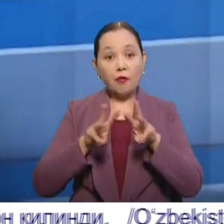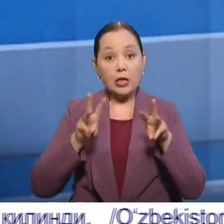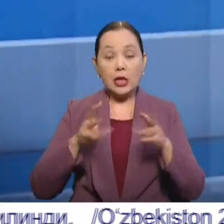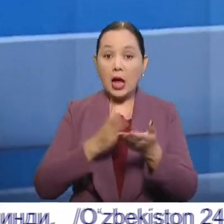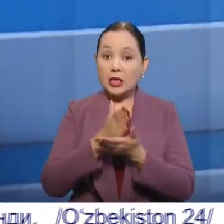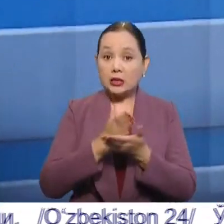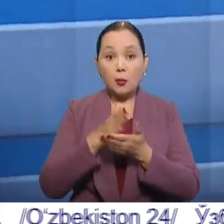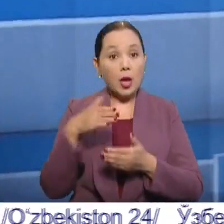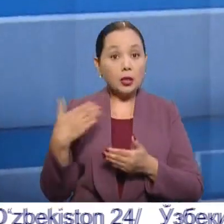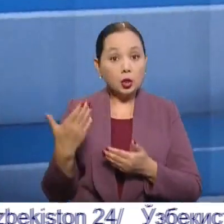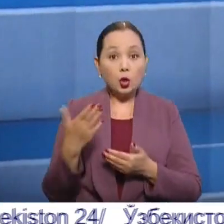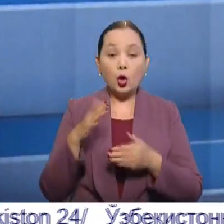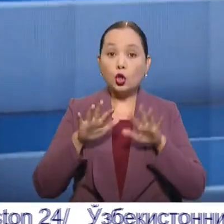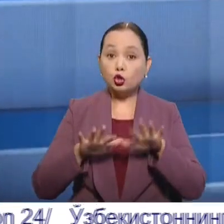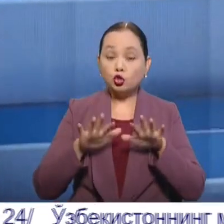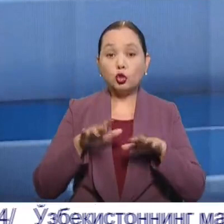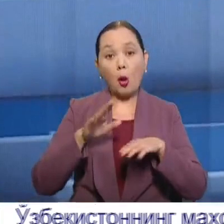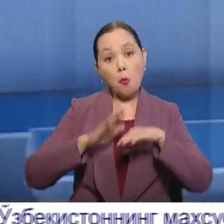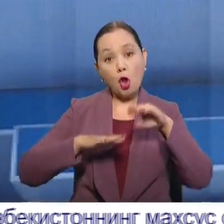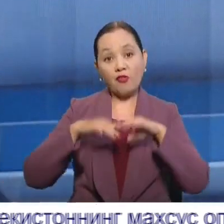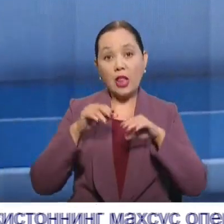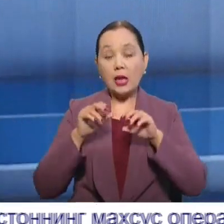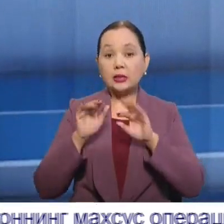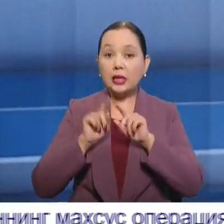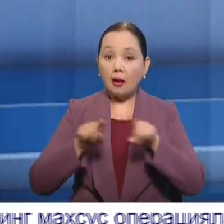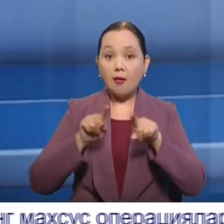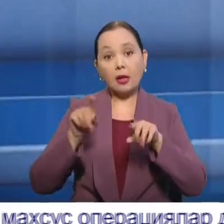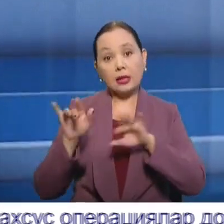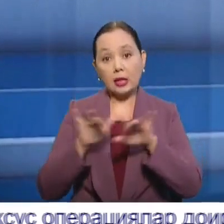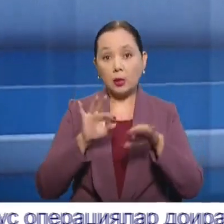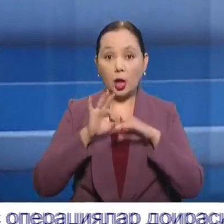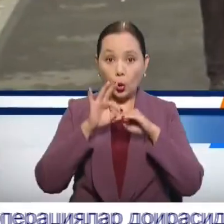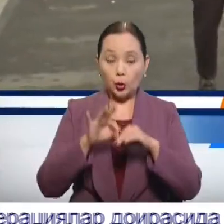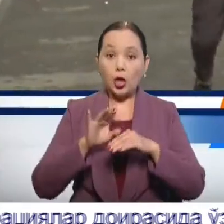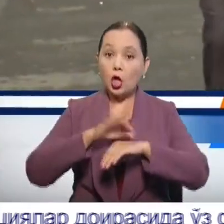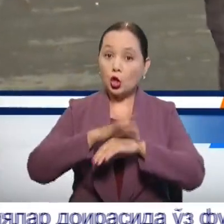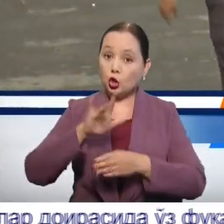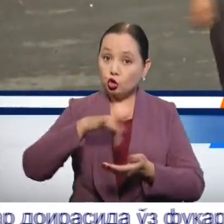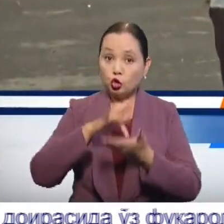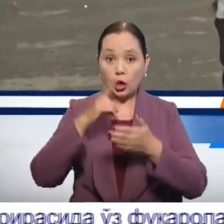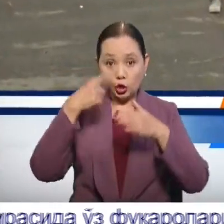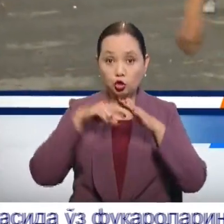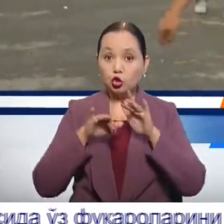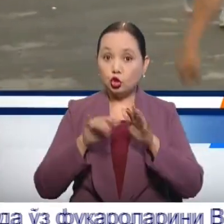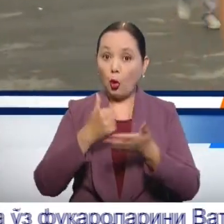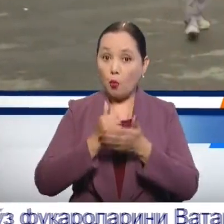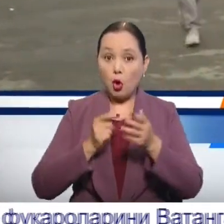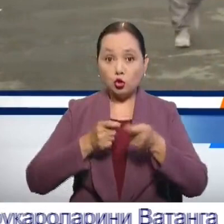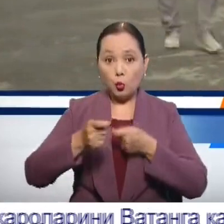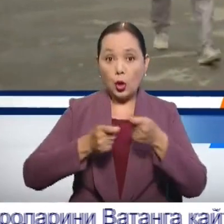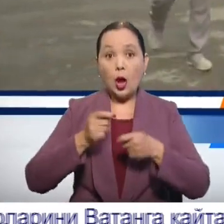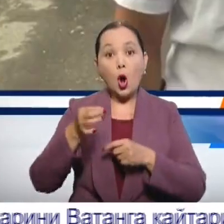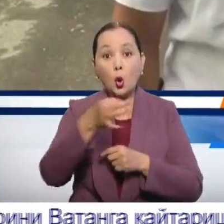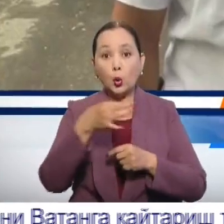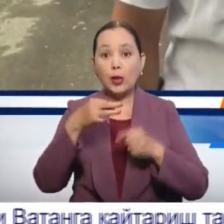хизмати ходимлари томонидан ҳудудларда профилактик тадбирлар ўтказилмоқда. Toshkent shahar ichki ishlar bosh boshqarmasi xodimlari